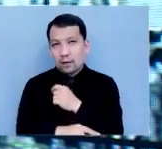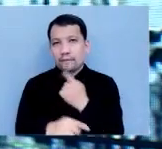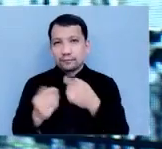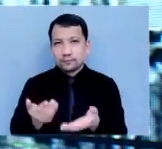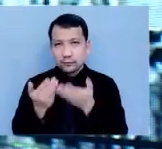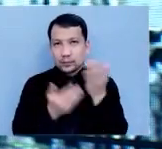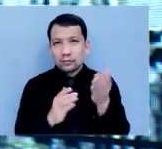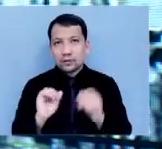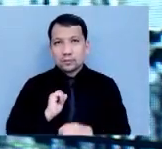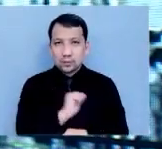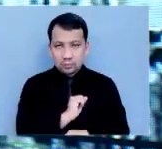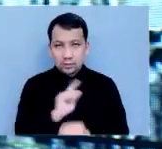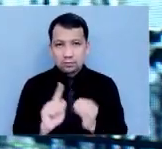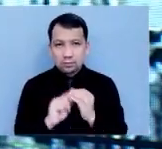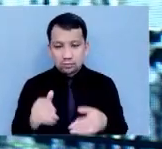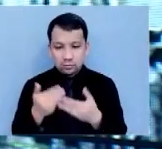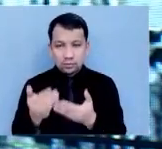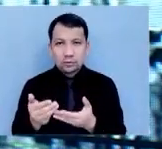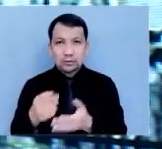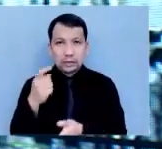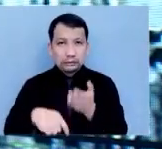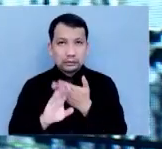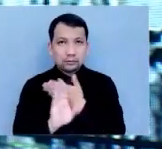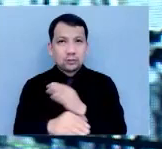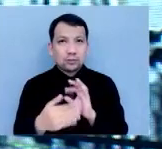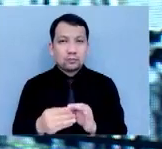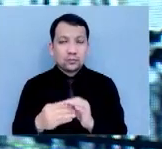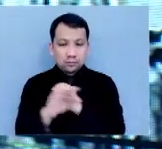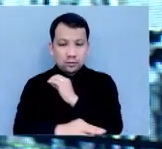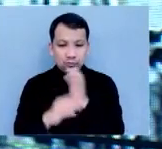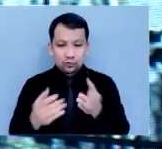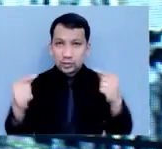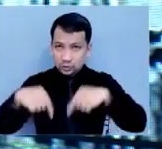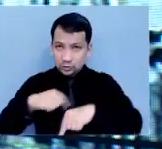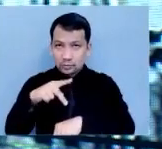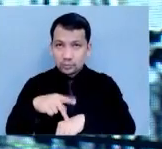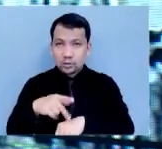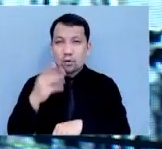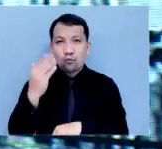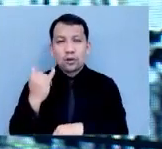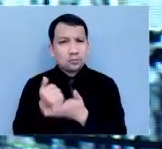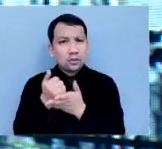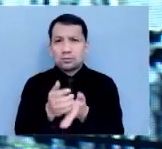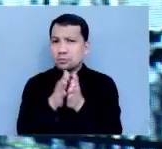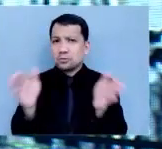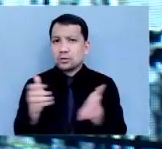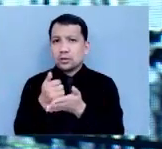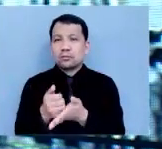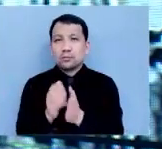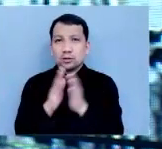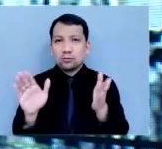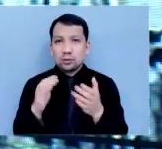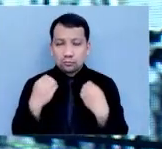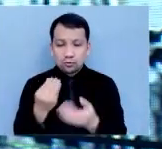Isinusulong sa Senado na mabigyan ng tax refund ang mga dayuhang turista sa Pilipinas. Makatutulong daw yan para lumakas palalo